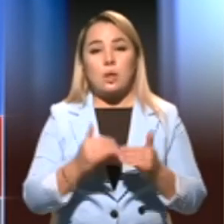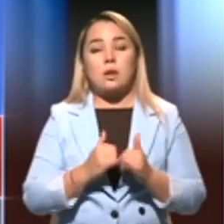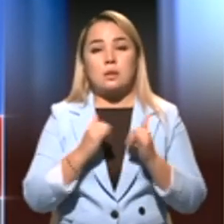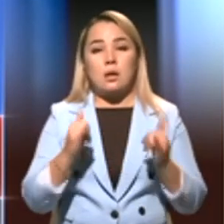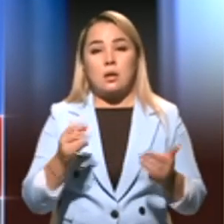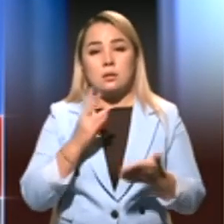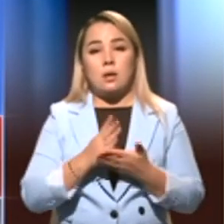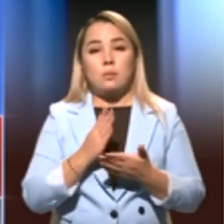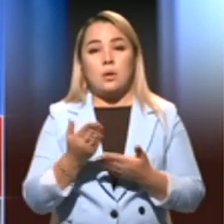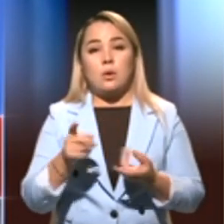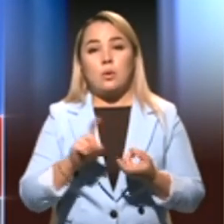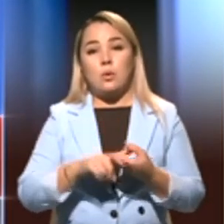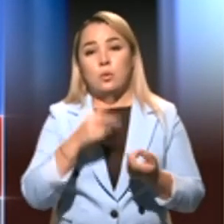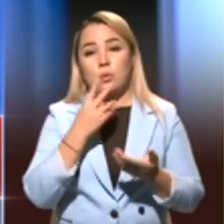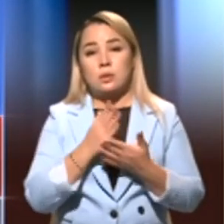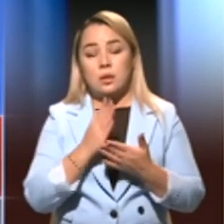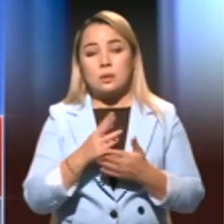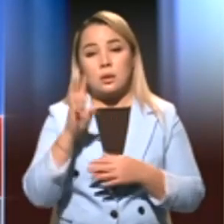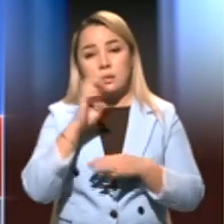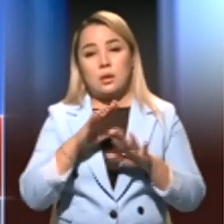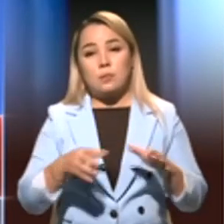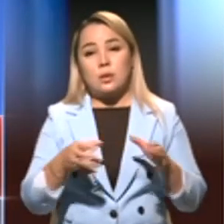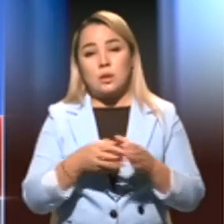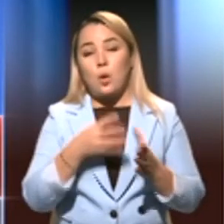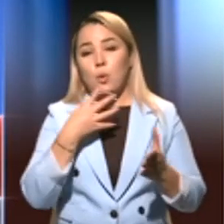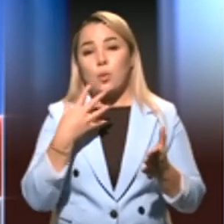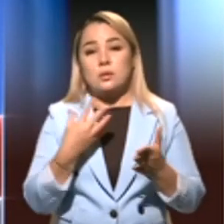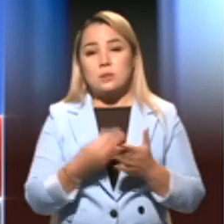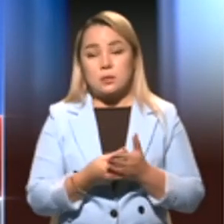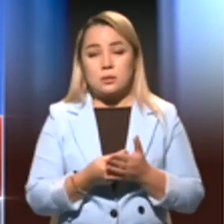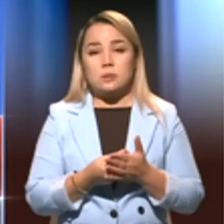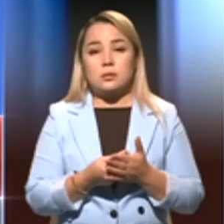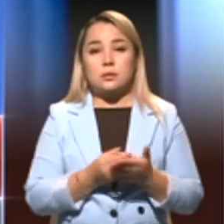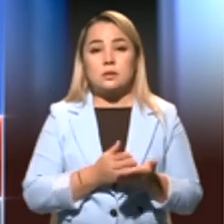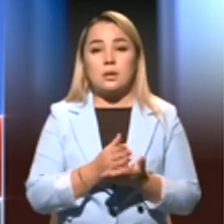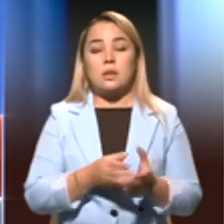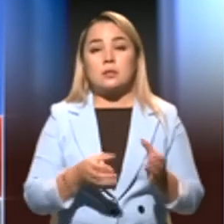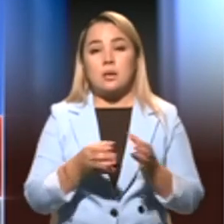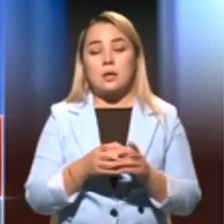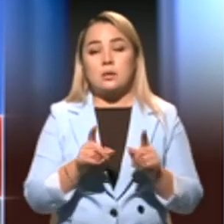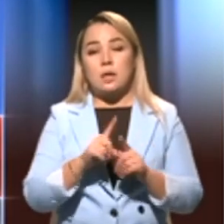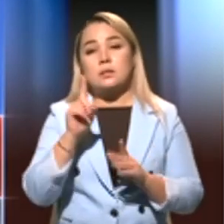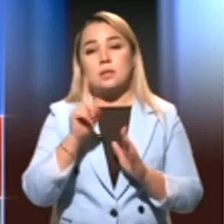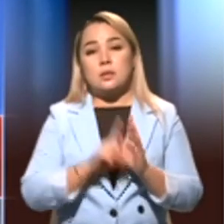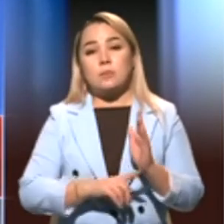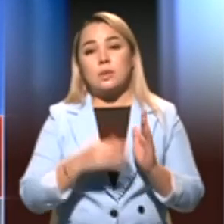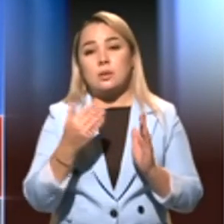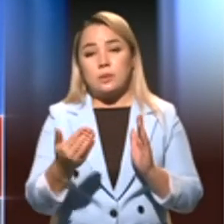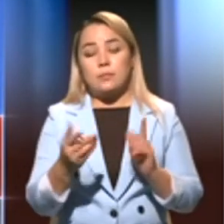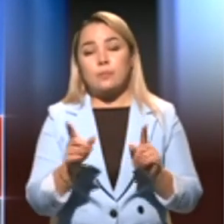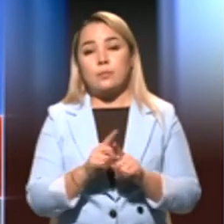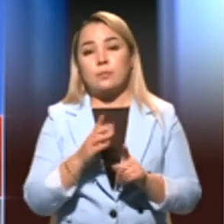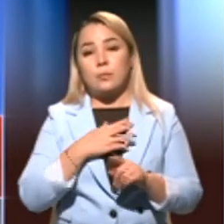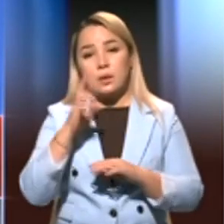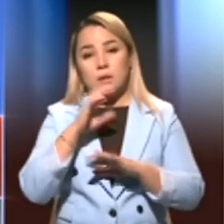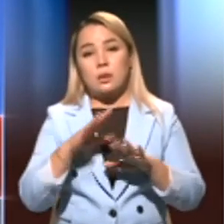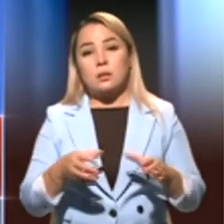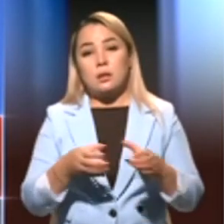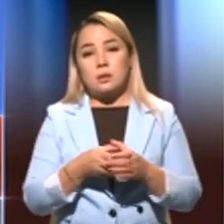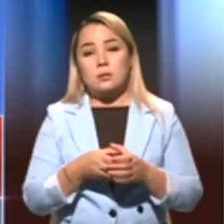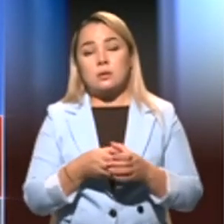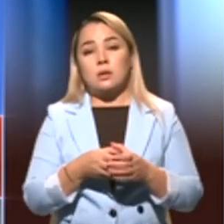көрсетеді. Оған біздің еліміздің жаңағы өзінің саясатына деген сенімнің, біздің елдің